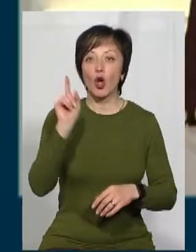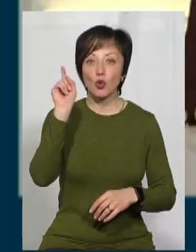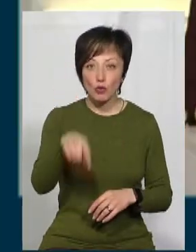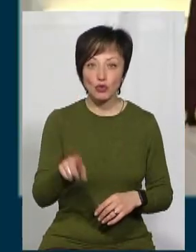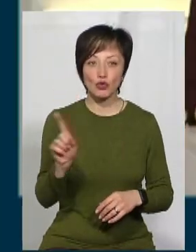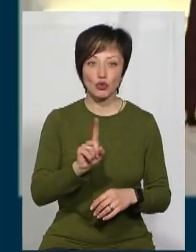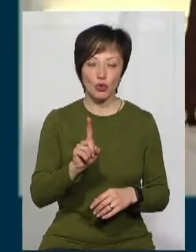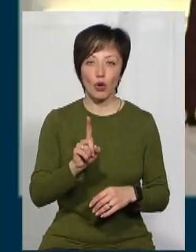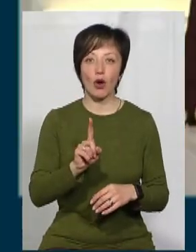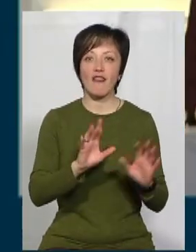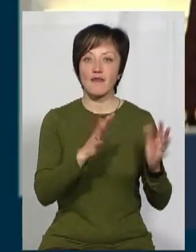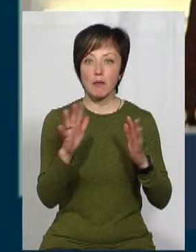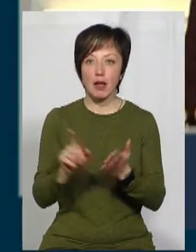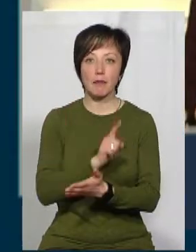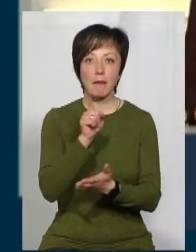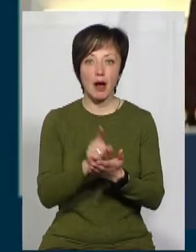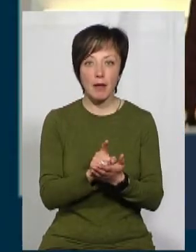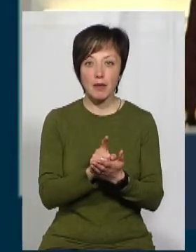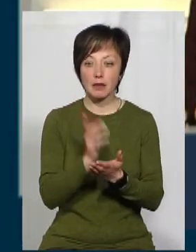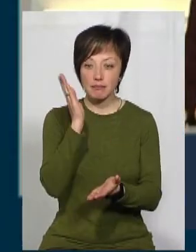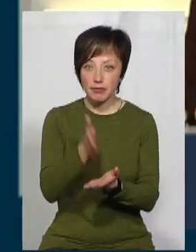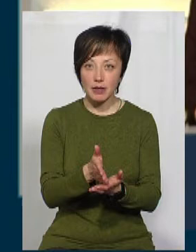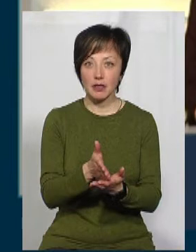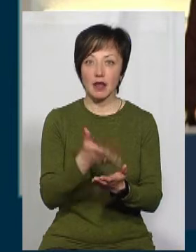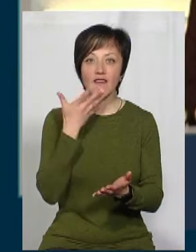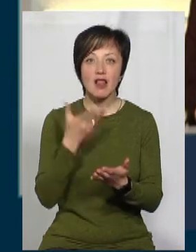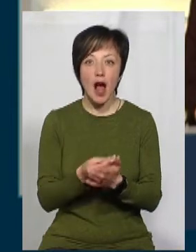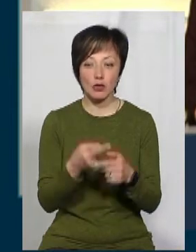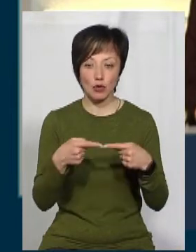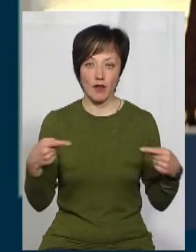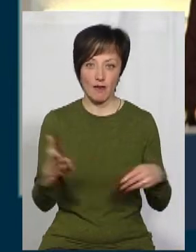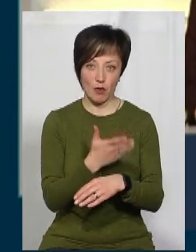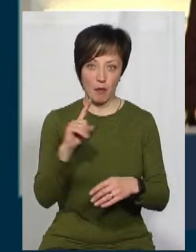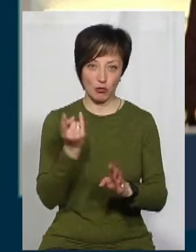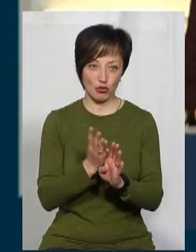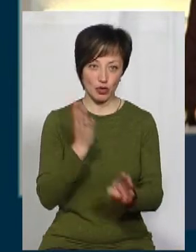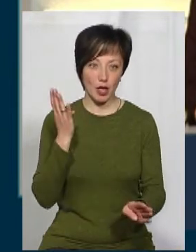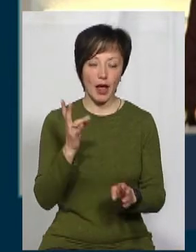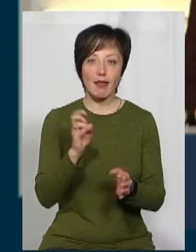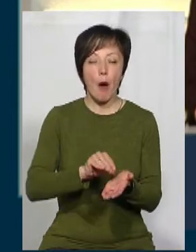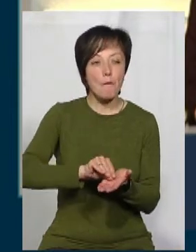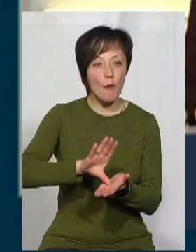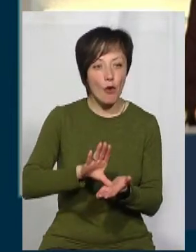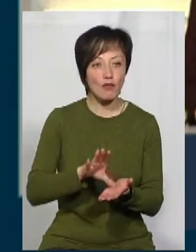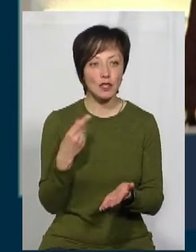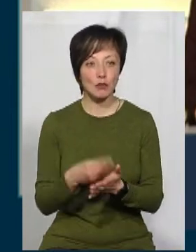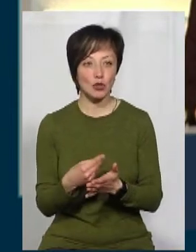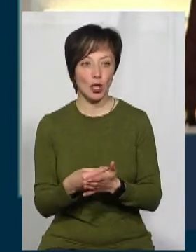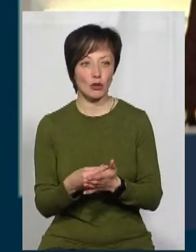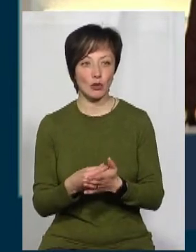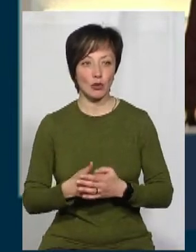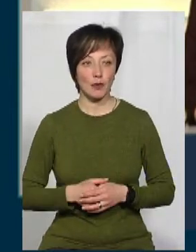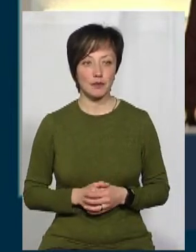політика в таких випадках має направлятися лише на власного товаровиробника в першу чергу і на поповнення